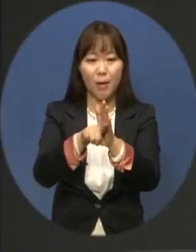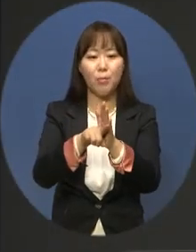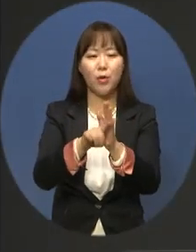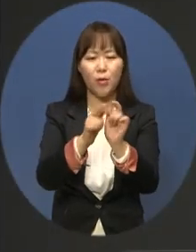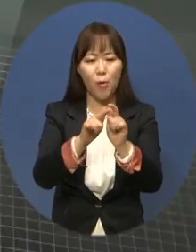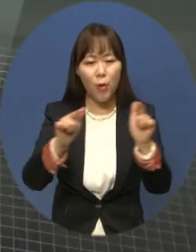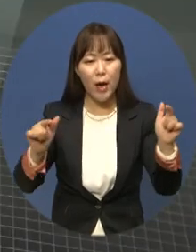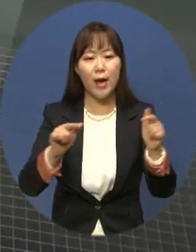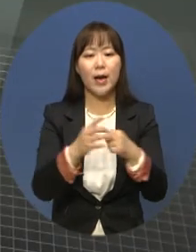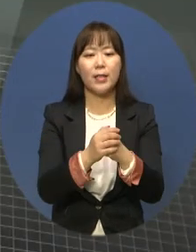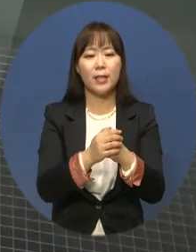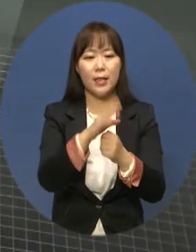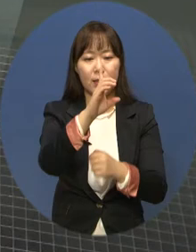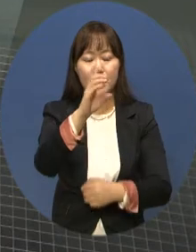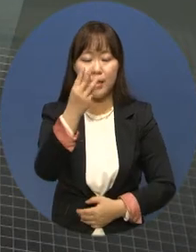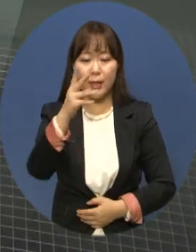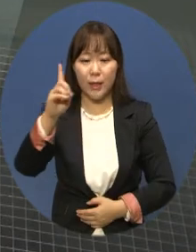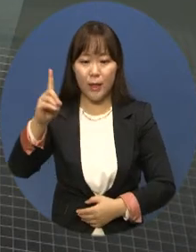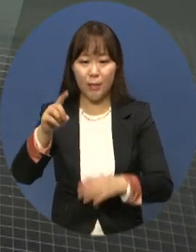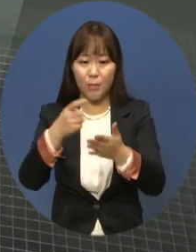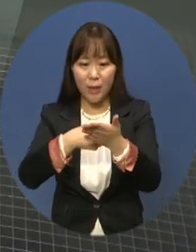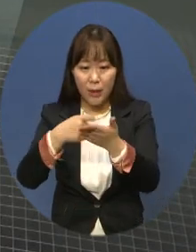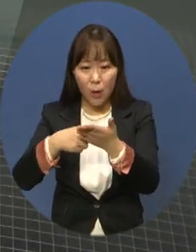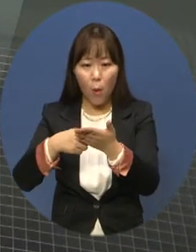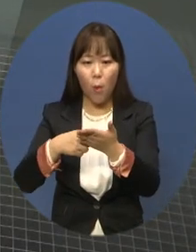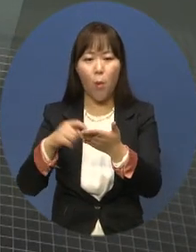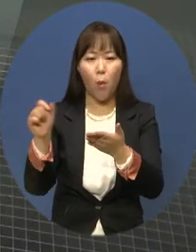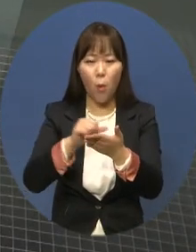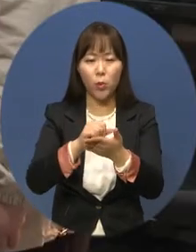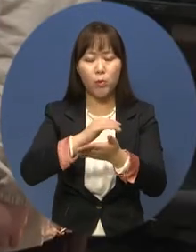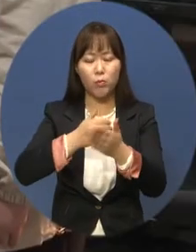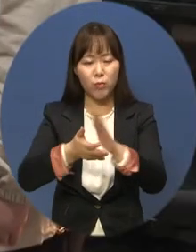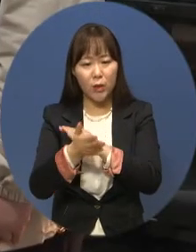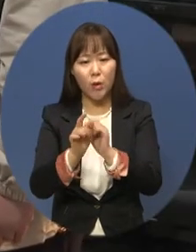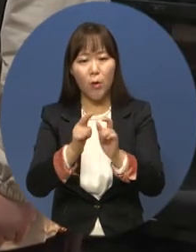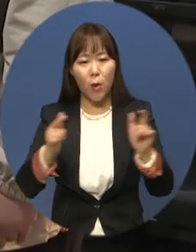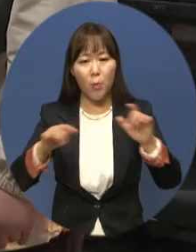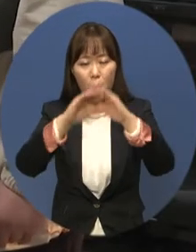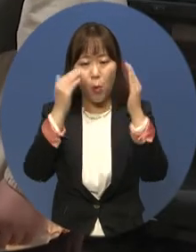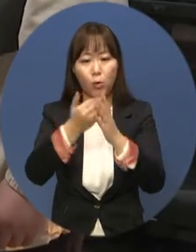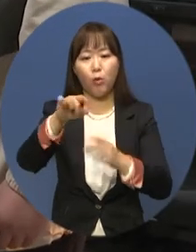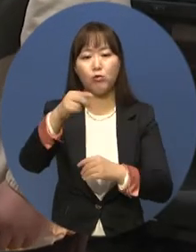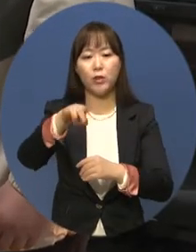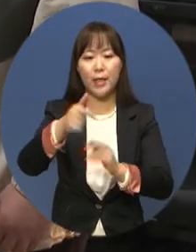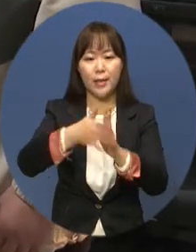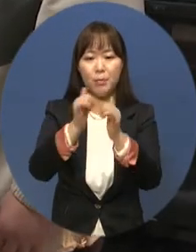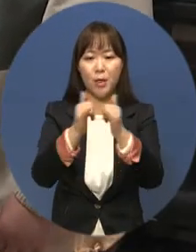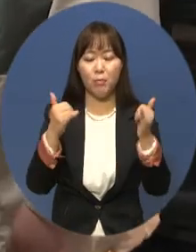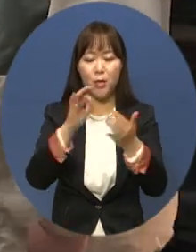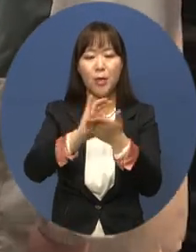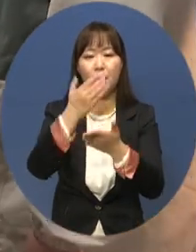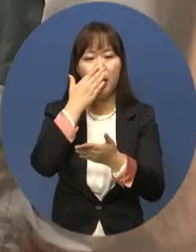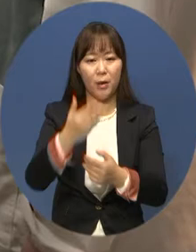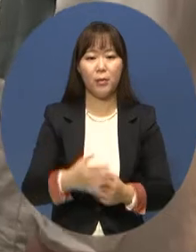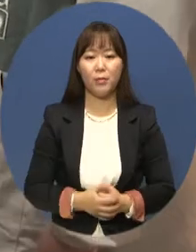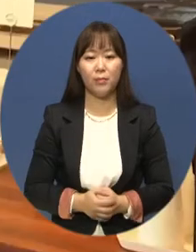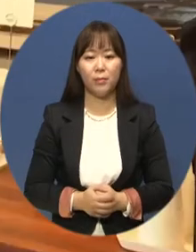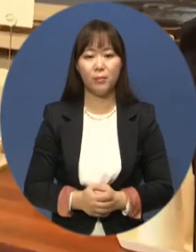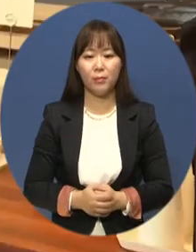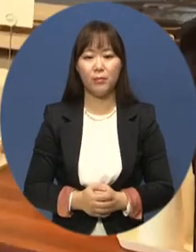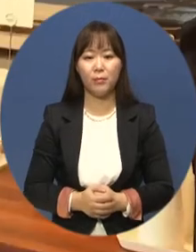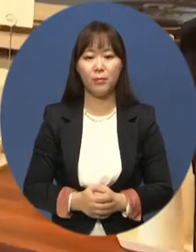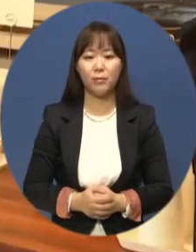프린터 고속 가공기 와 같은 장비까지 갖춰 군산 시민이면 누구나 이용할 수 있도록 하고 있습니다